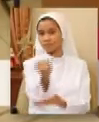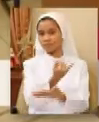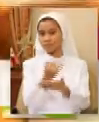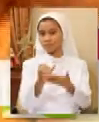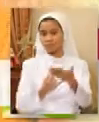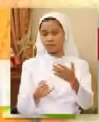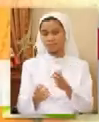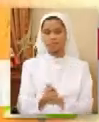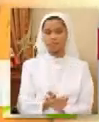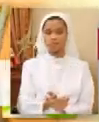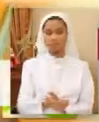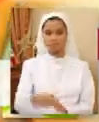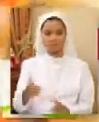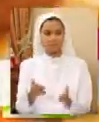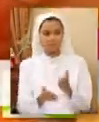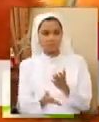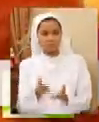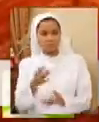kanila yung art.